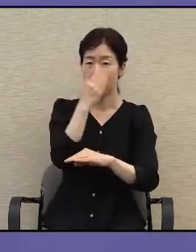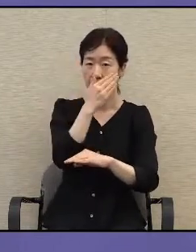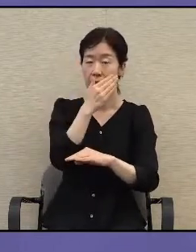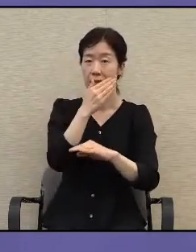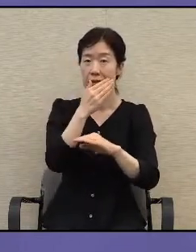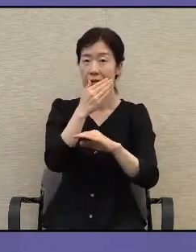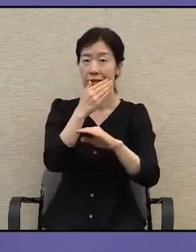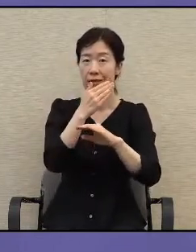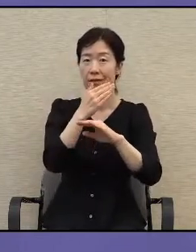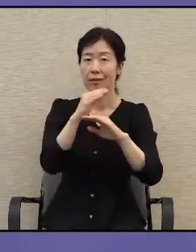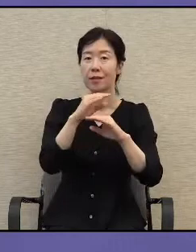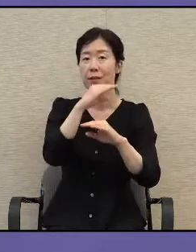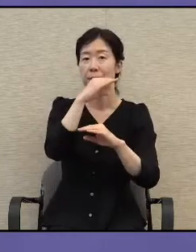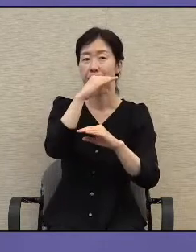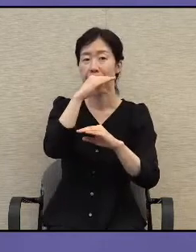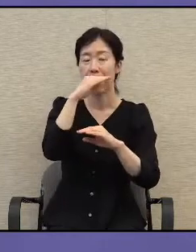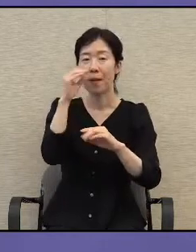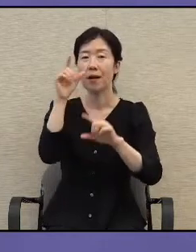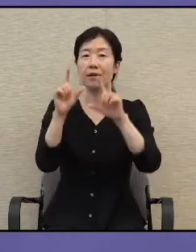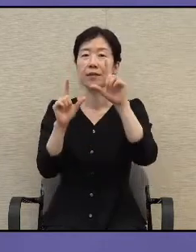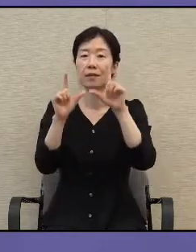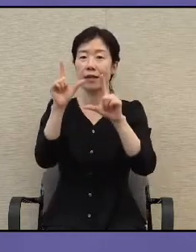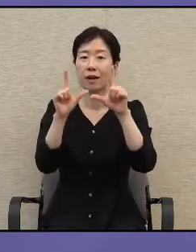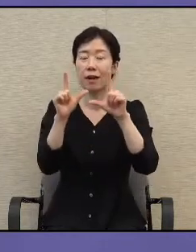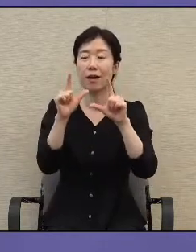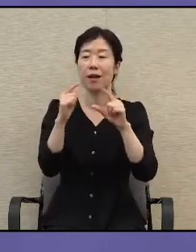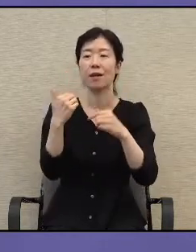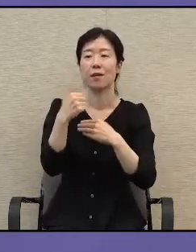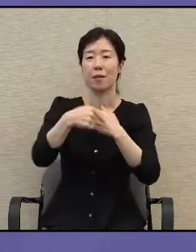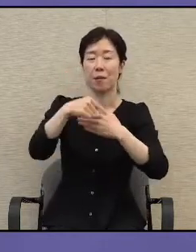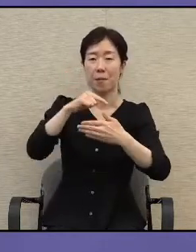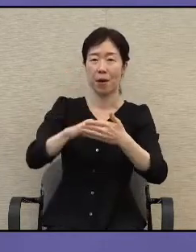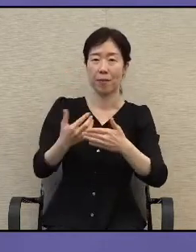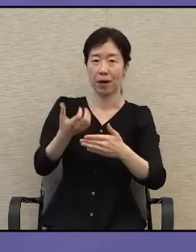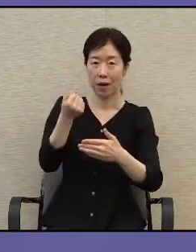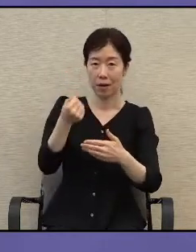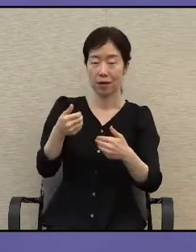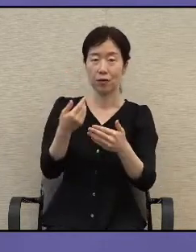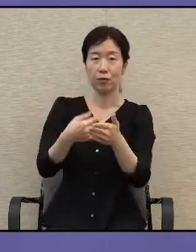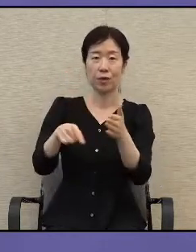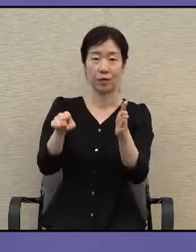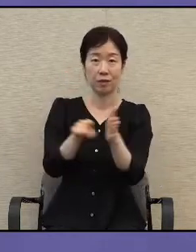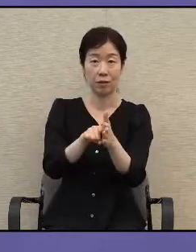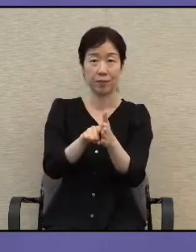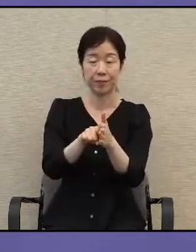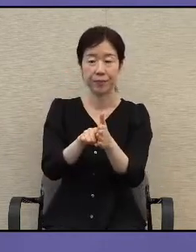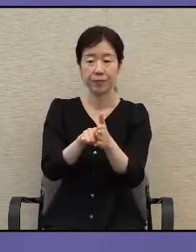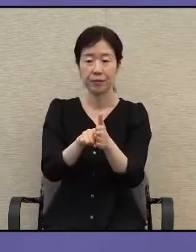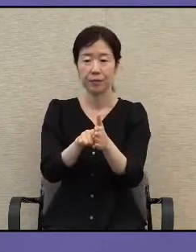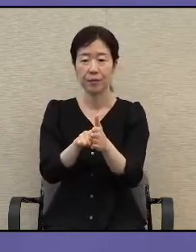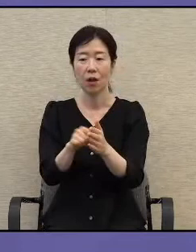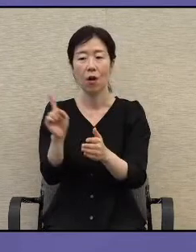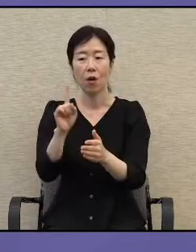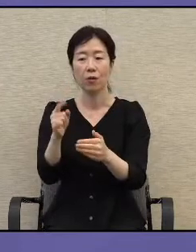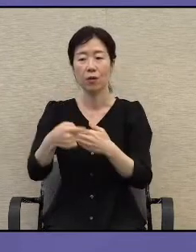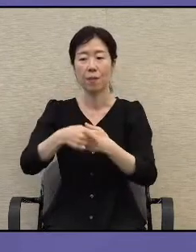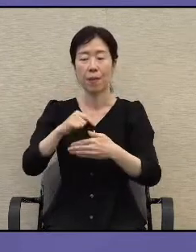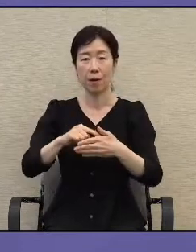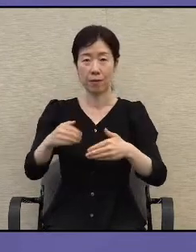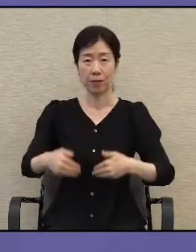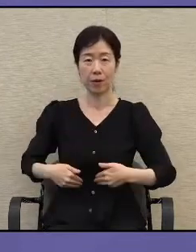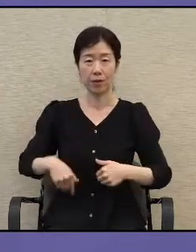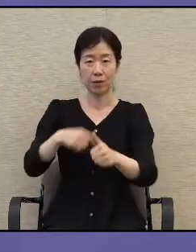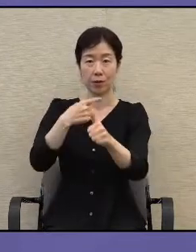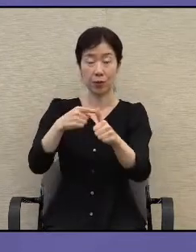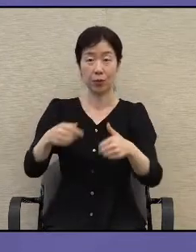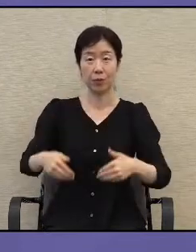정신건강과 관련된 스트레스 관리 전략과 관련된 정보 전달을 어떻게 하면 전 국민에게 효과적으로 전달할 것인가가 관건이라고 보여집니다.